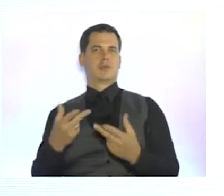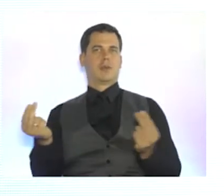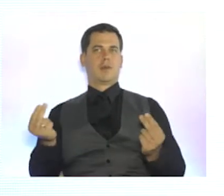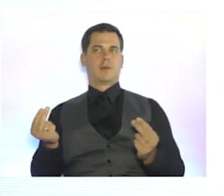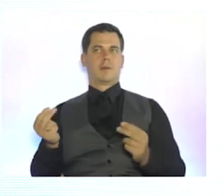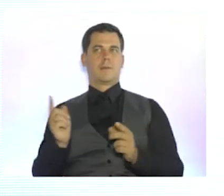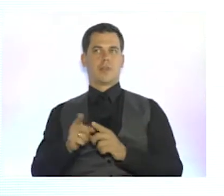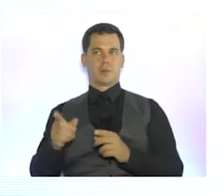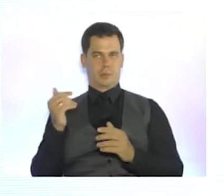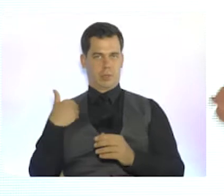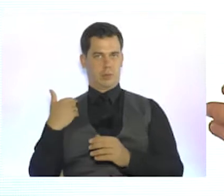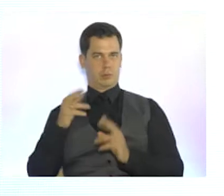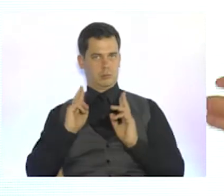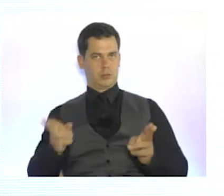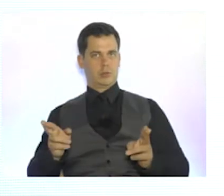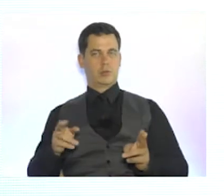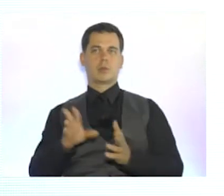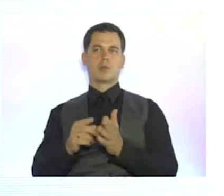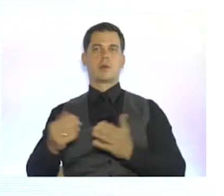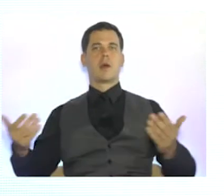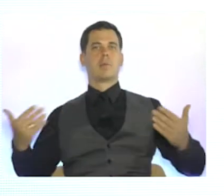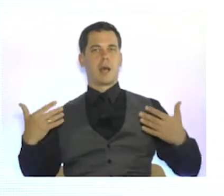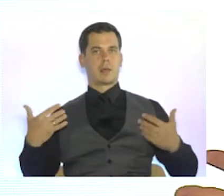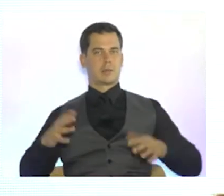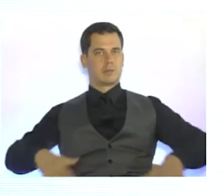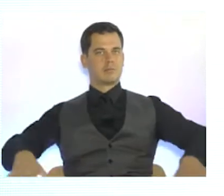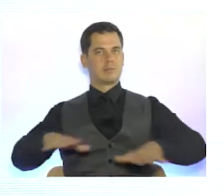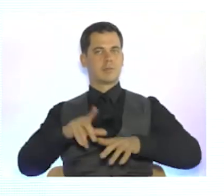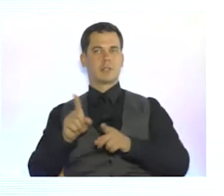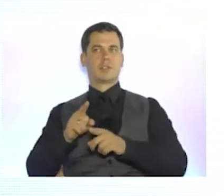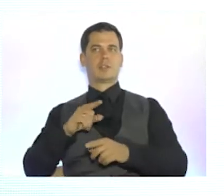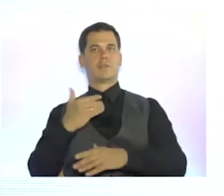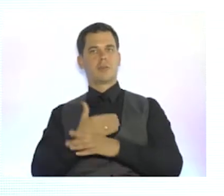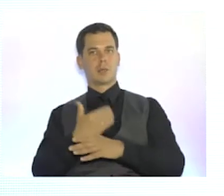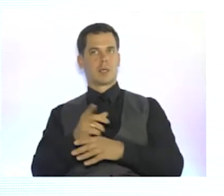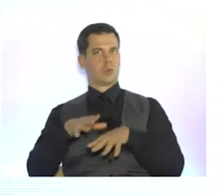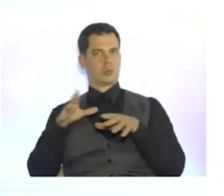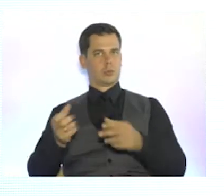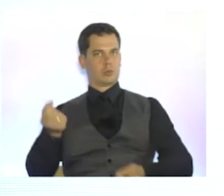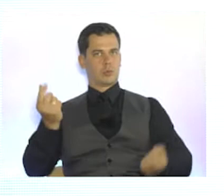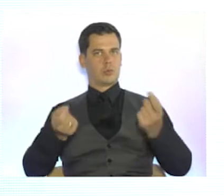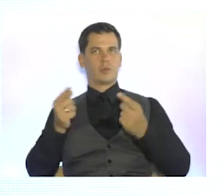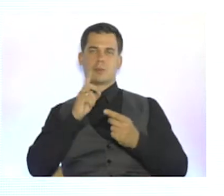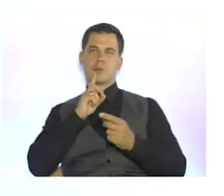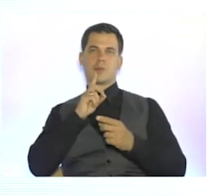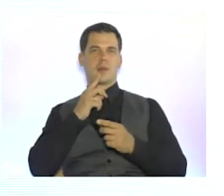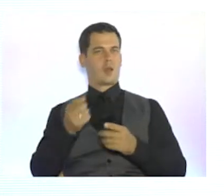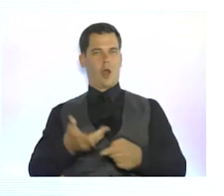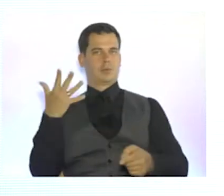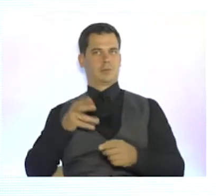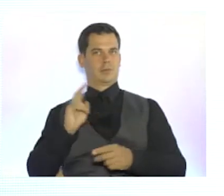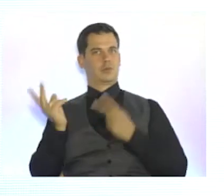czy one są obecne, tak? Bo mówimy o parku, w którym dużo się dzieje, mówimy o firmach, które poszukują i są bardziej drapieżne w poszukiwaniu tego